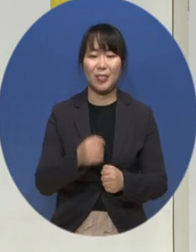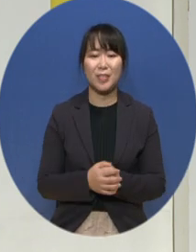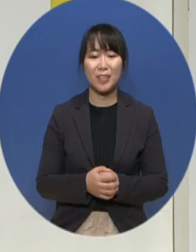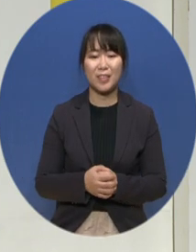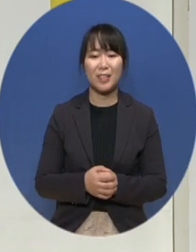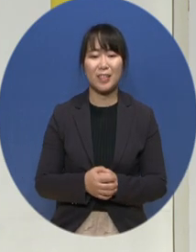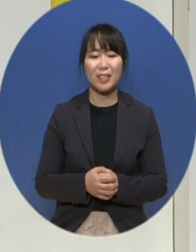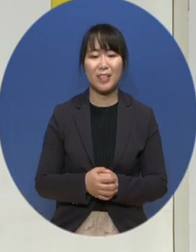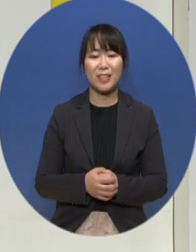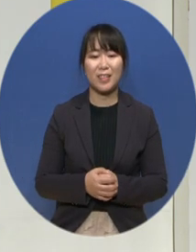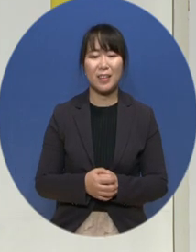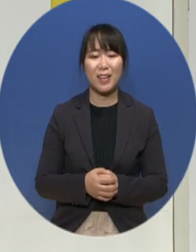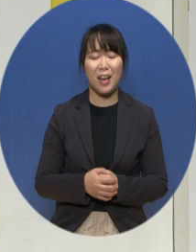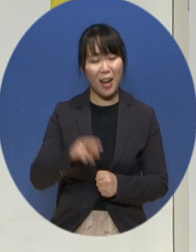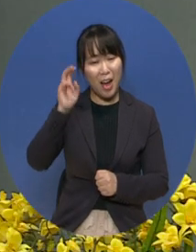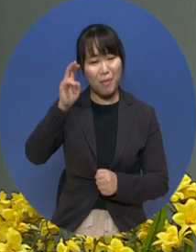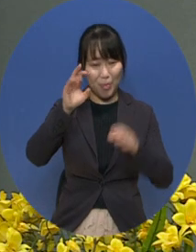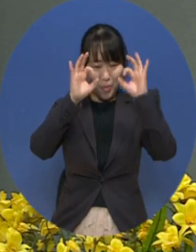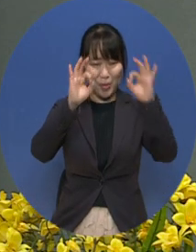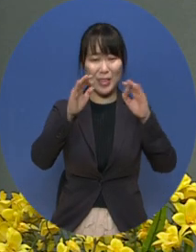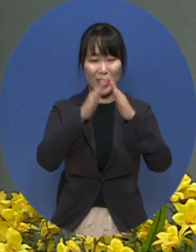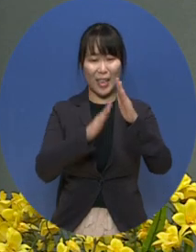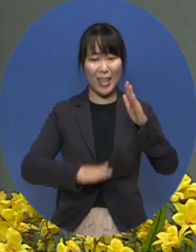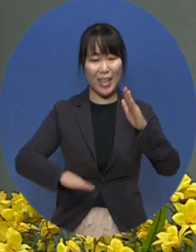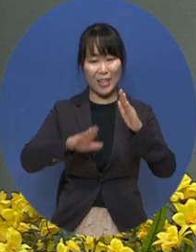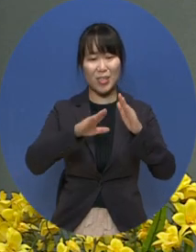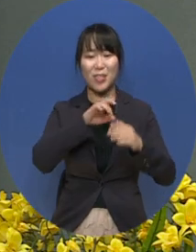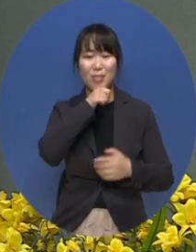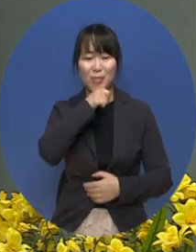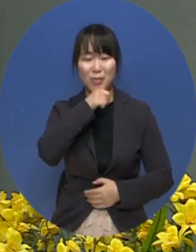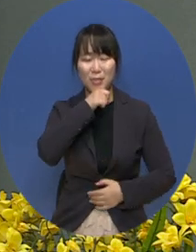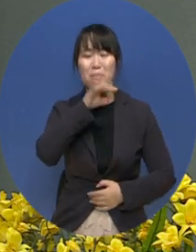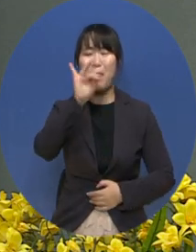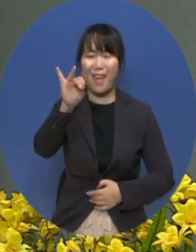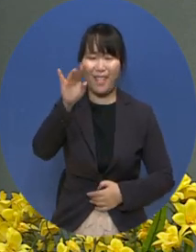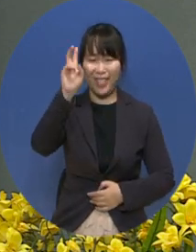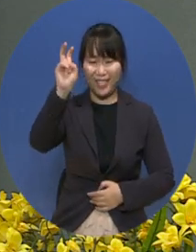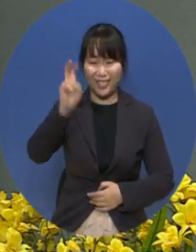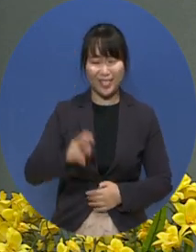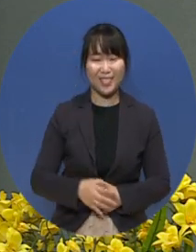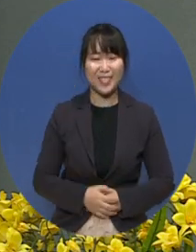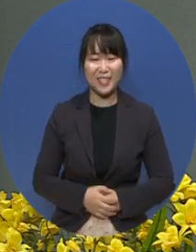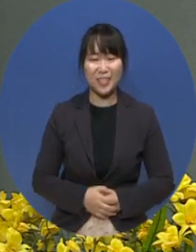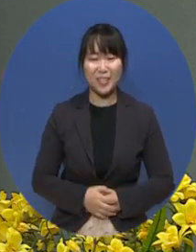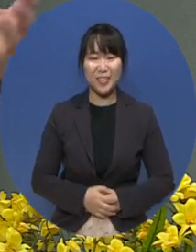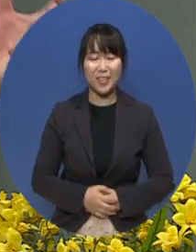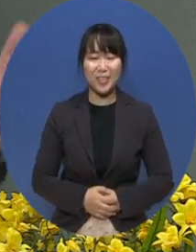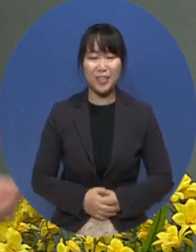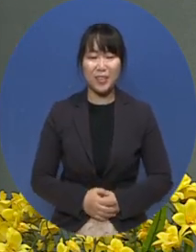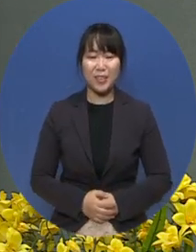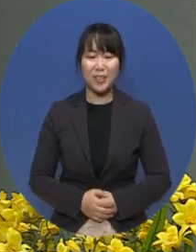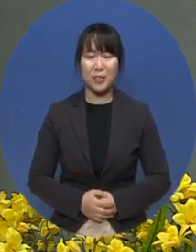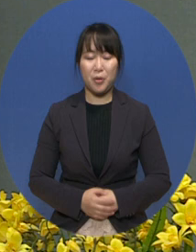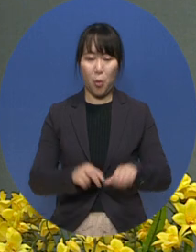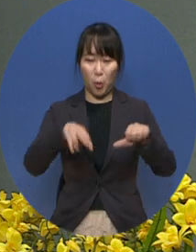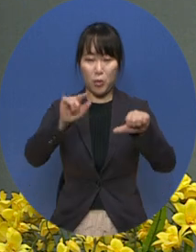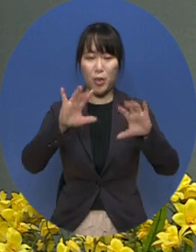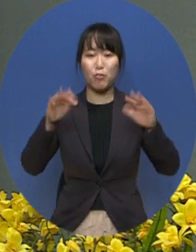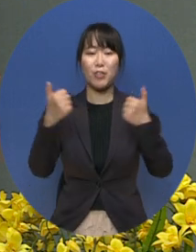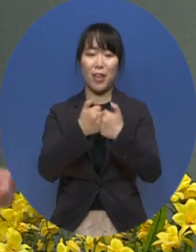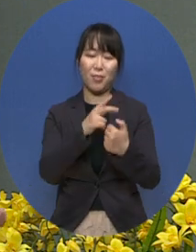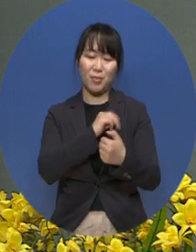의도적인 주면 했었는데요 아머 보시는 가정에서는 백 질 것 같다 아 아 왜냐면 이제 5선 국회의원 있으니까